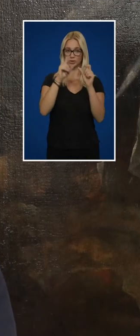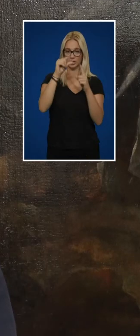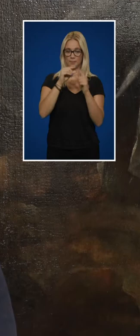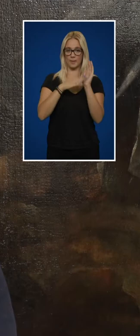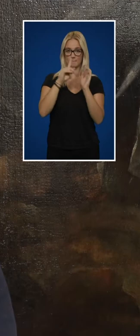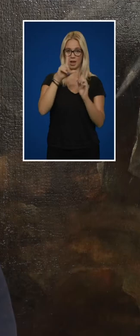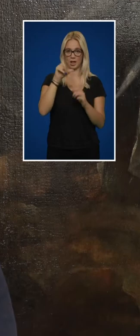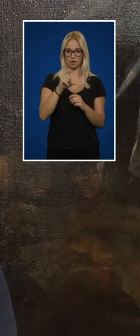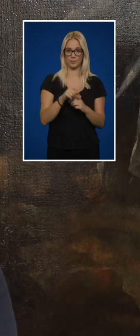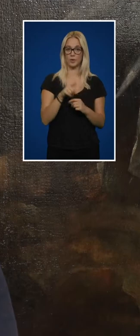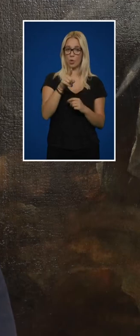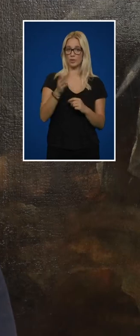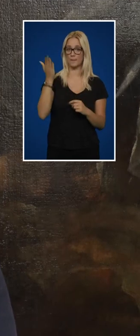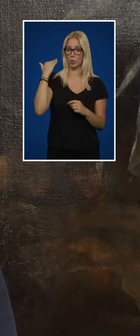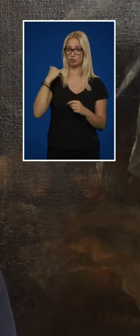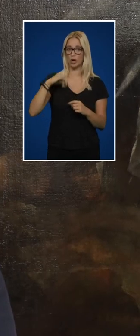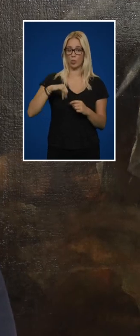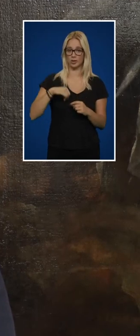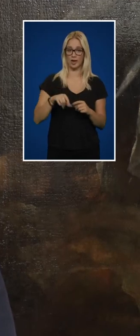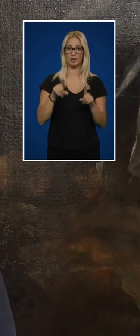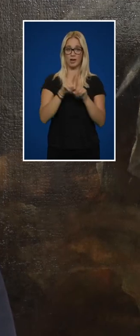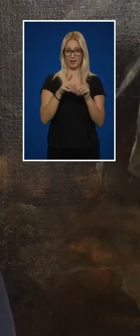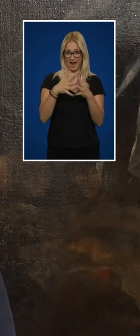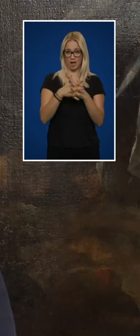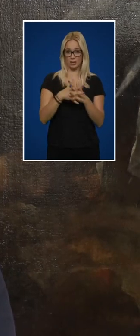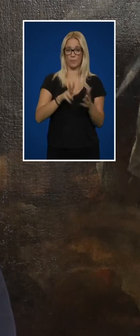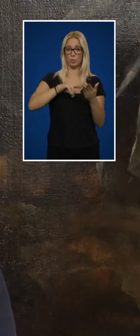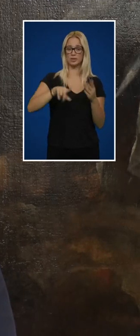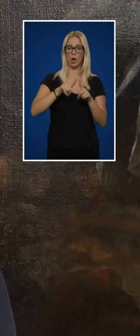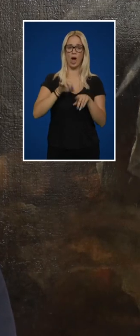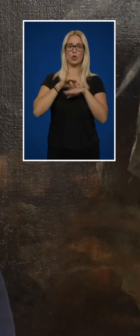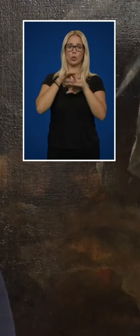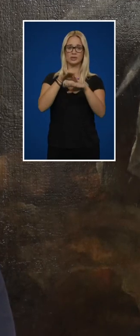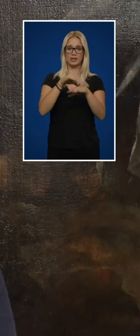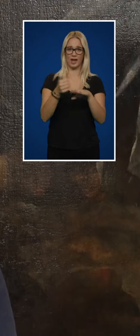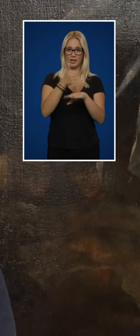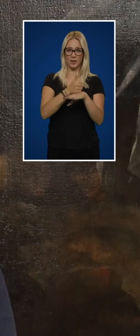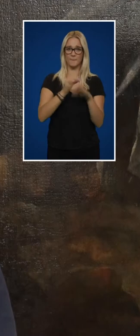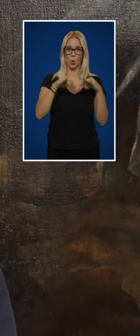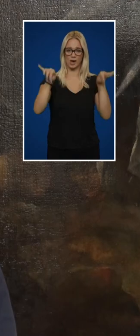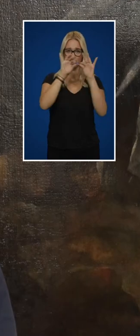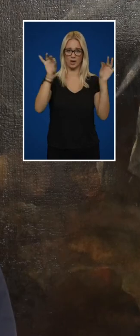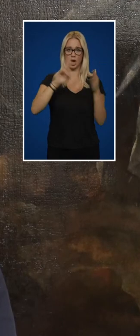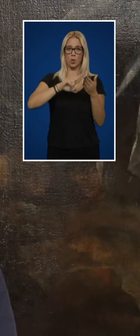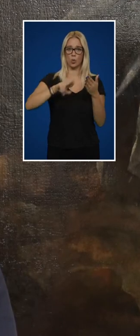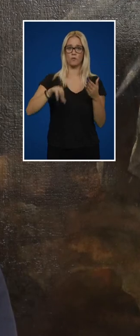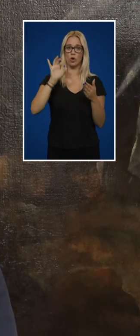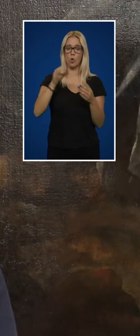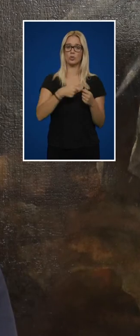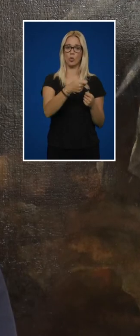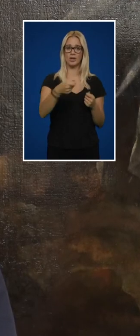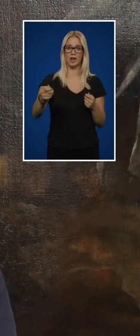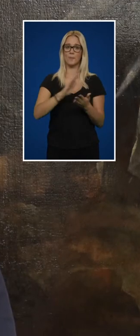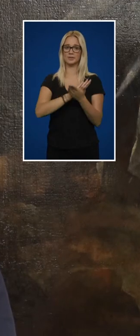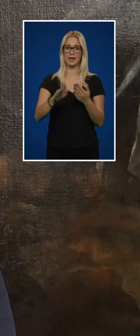i sa Fondom za zaštitu okoliša. Dakle, ugovor o dodjeli bespovratnih sredstava za financiranje navedenog projekta. Sama vrijednost projekta